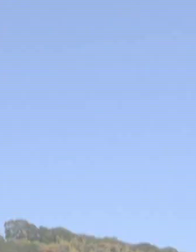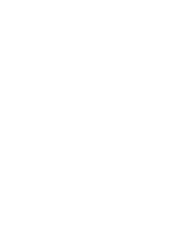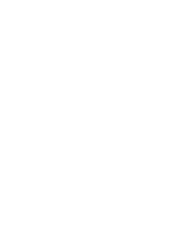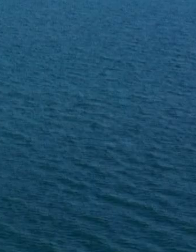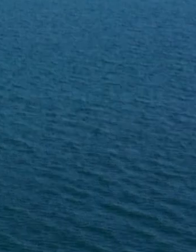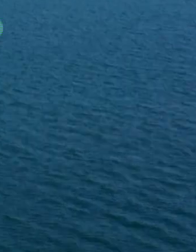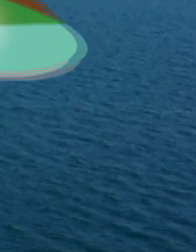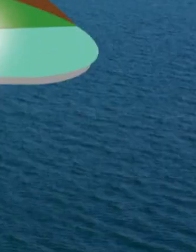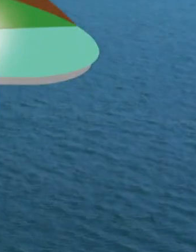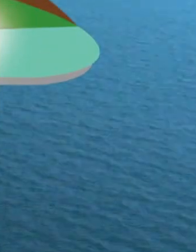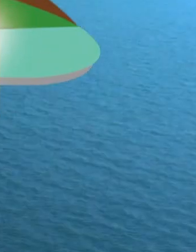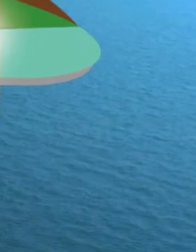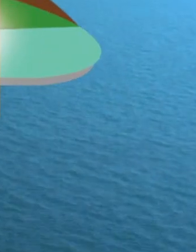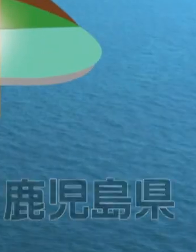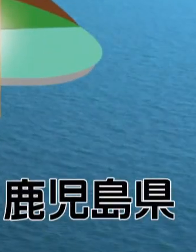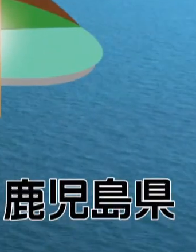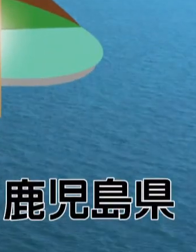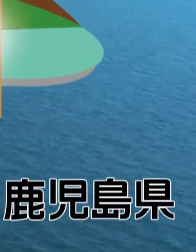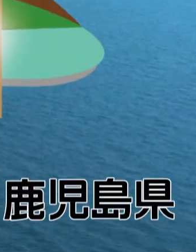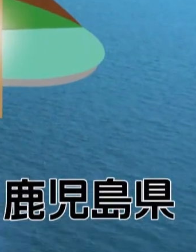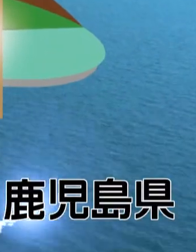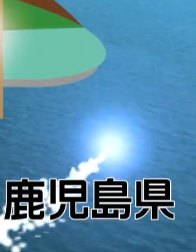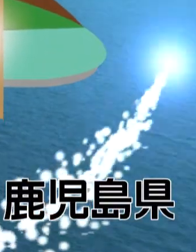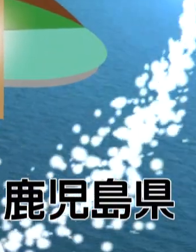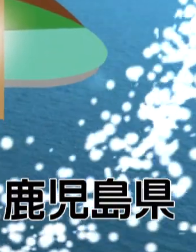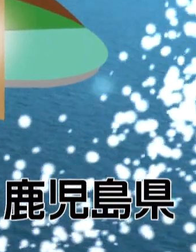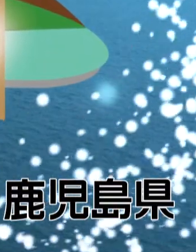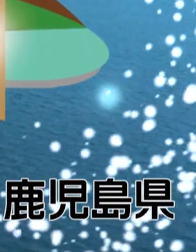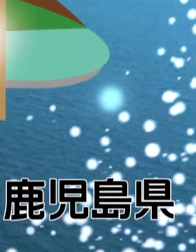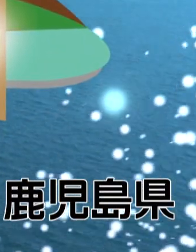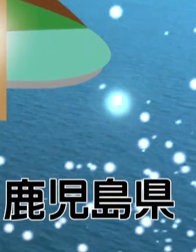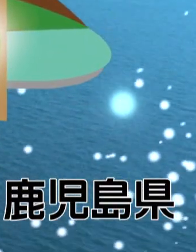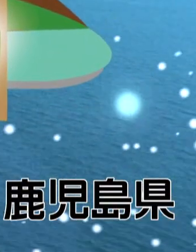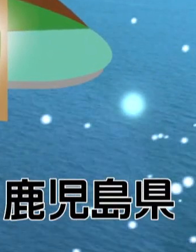前原龍二の前向きチャンネル。